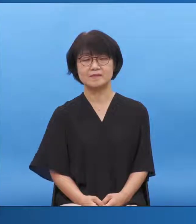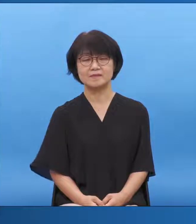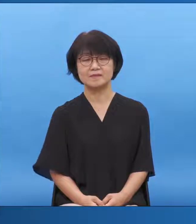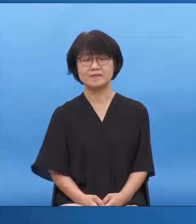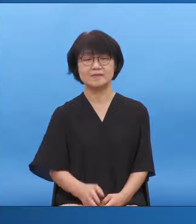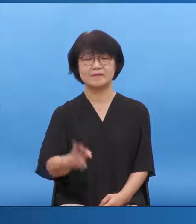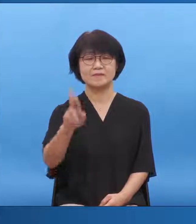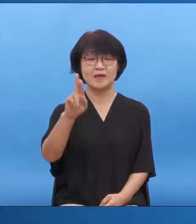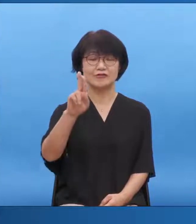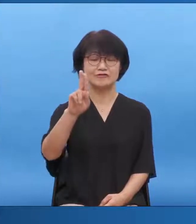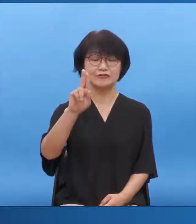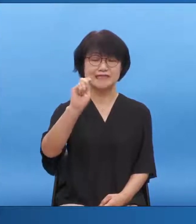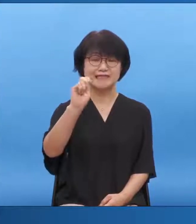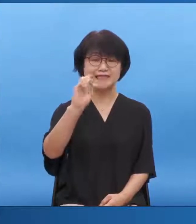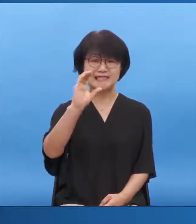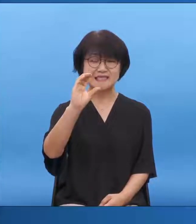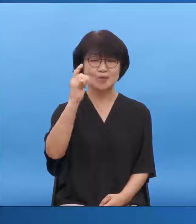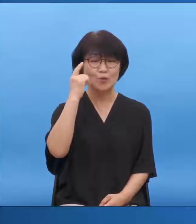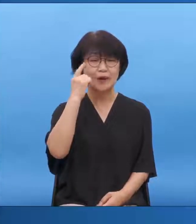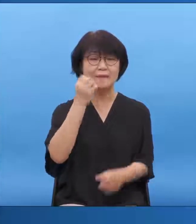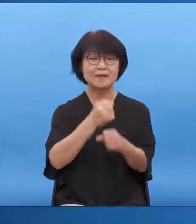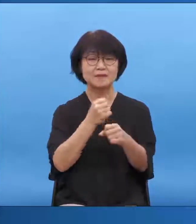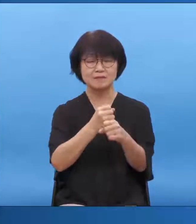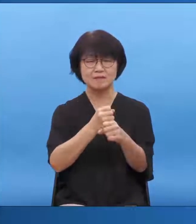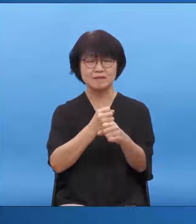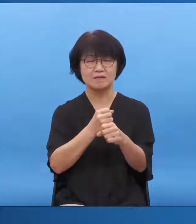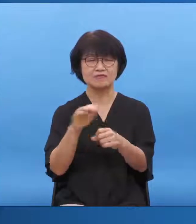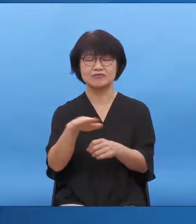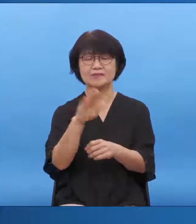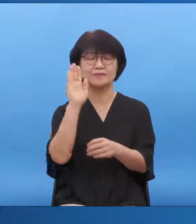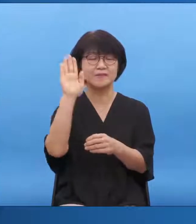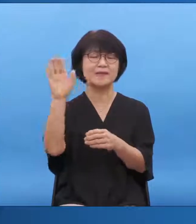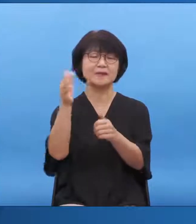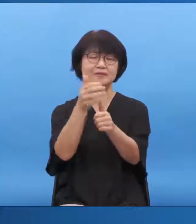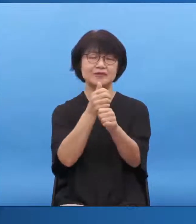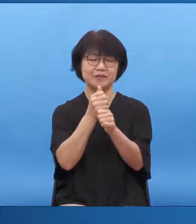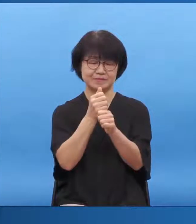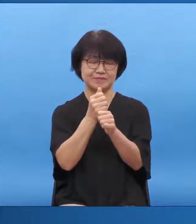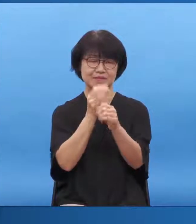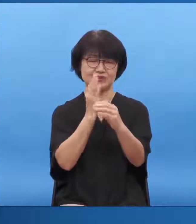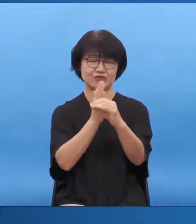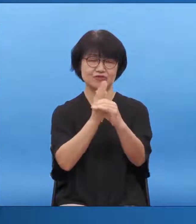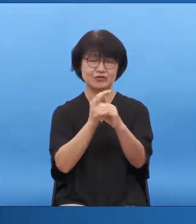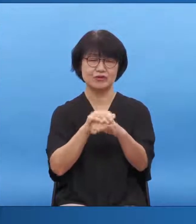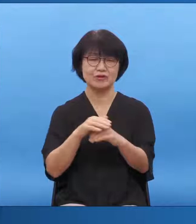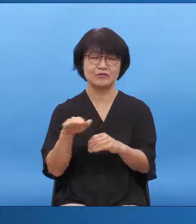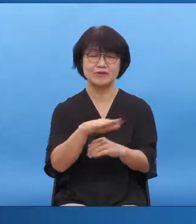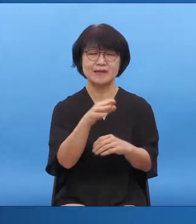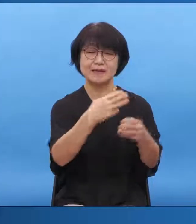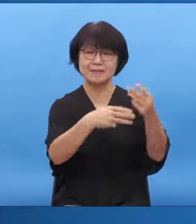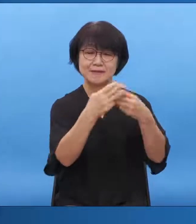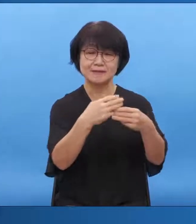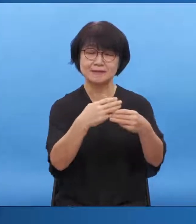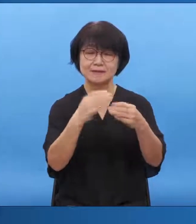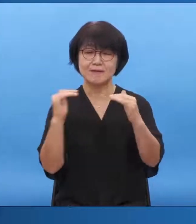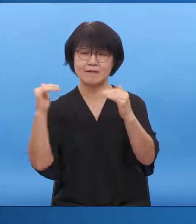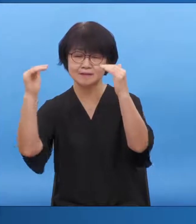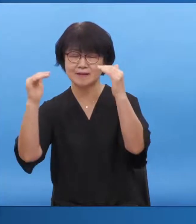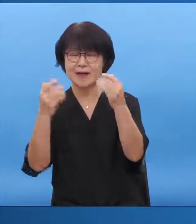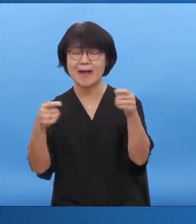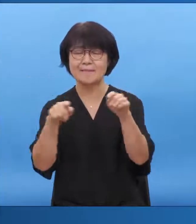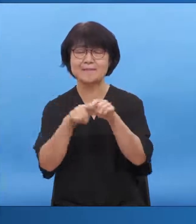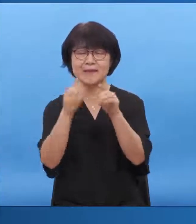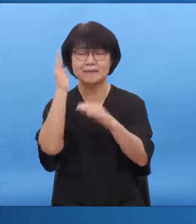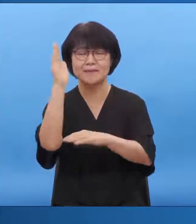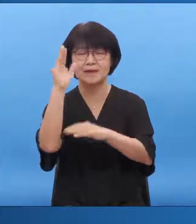RUTC는 왜 만듭니까? 지금이 아닙니다. 미래를 지금 잡고 있는 거예요. 자, 여기 우리 지금 렘넌트와 함께 어른들 지금 다 메시지 듣고 계십니다.